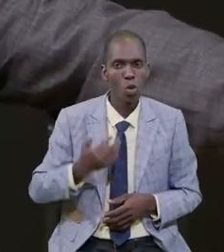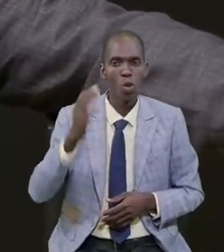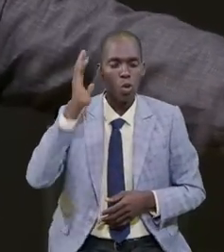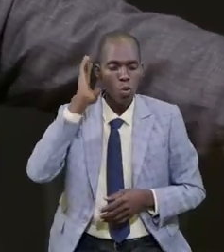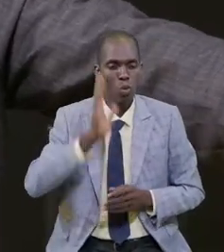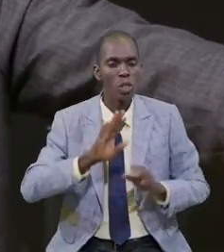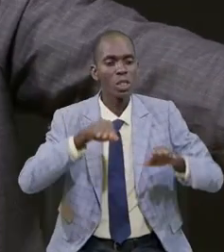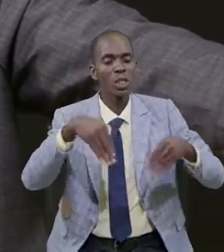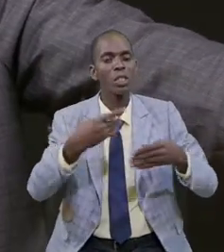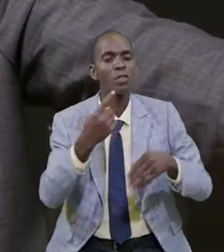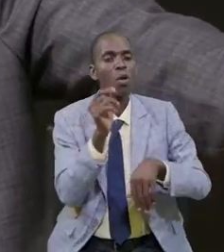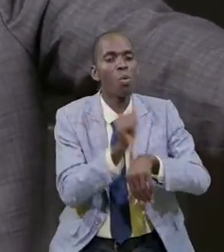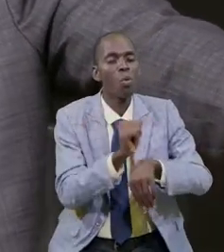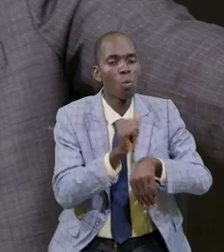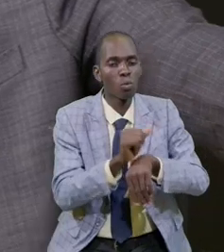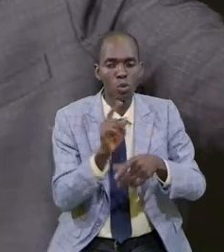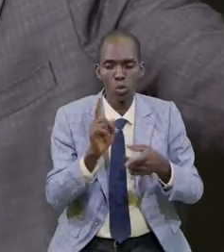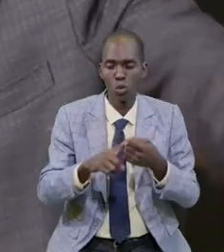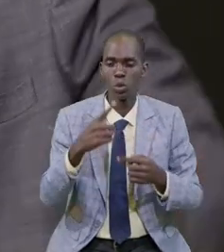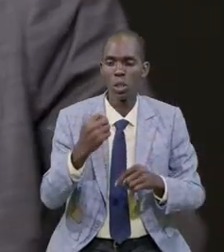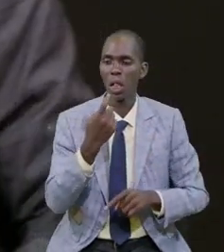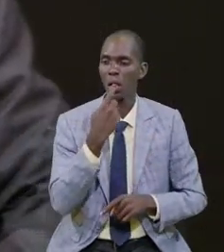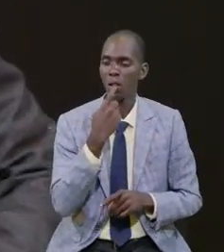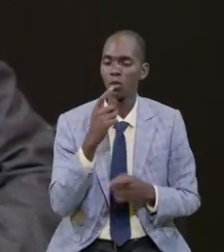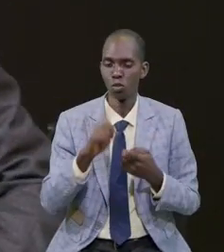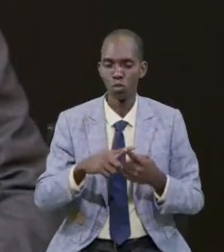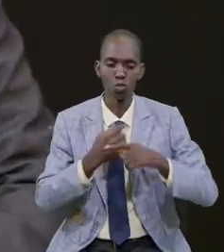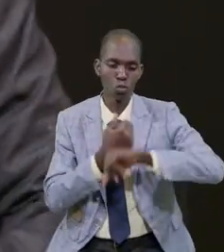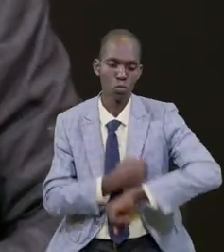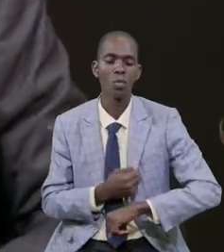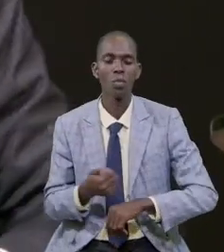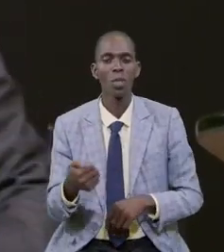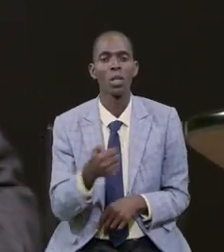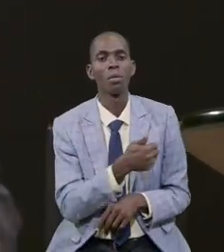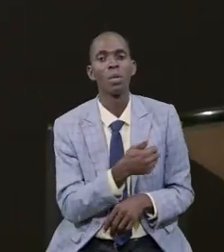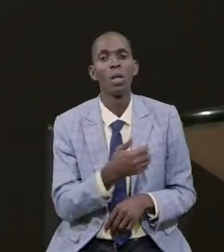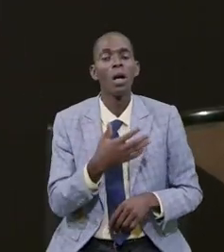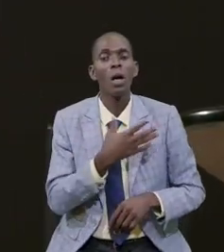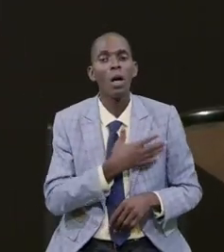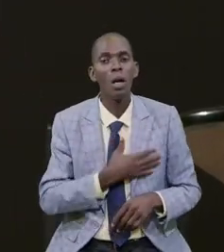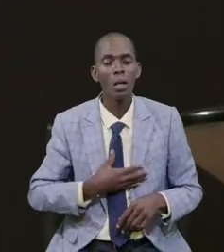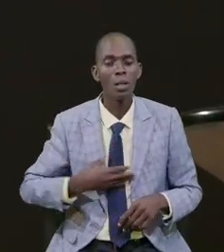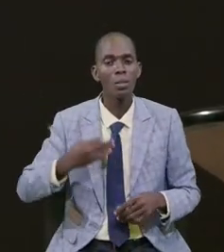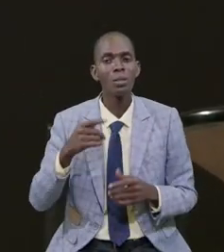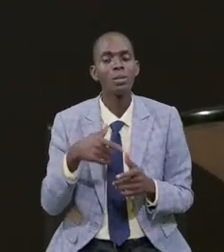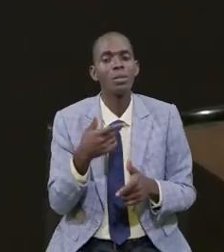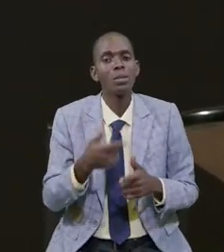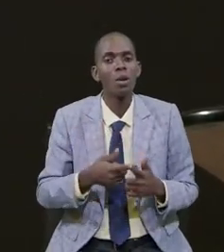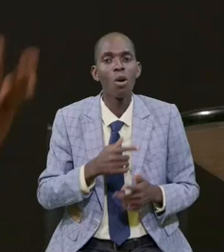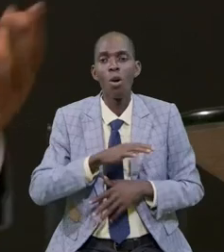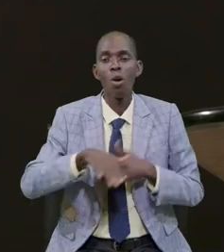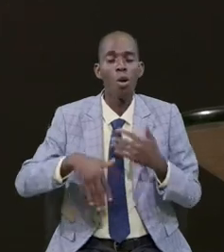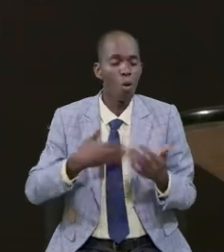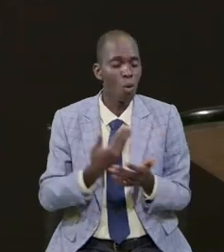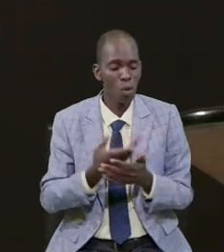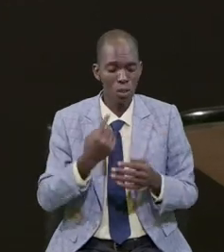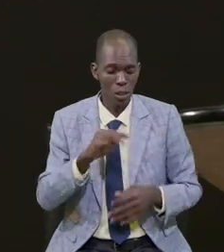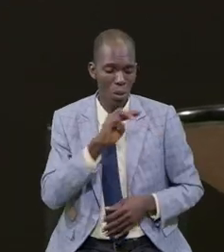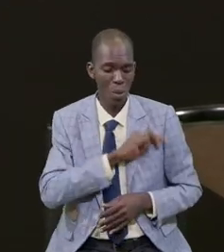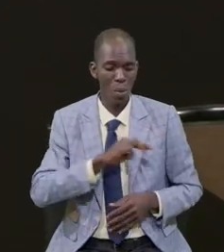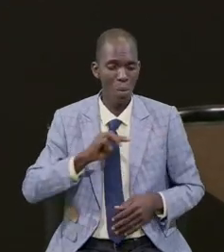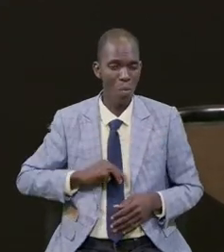pas sauter du cœur, du corps, mais vont donner le devoir à la langue. Émotionnellement, tous les membres dans